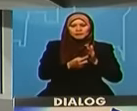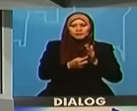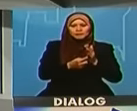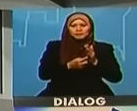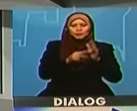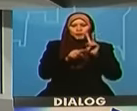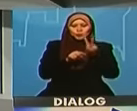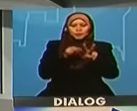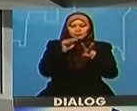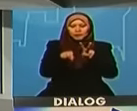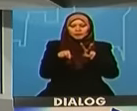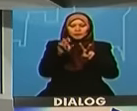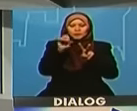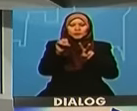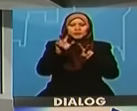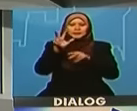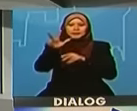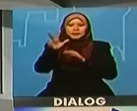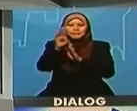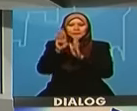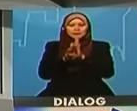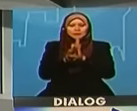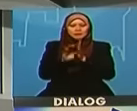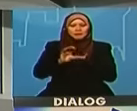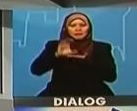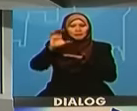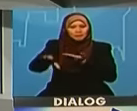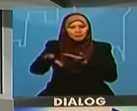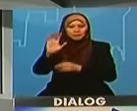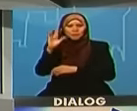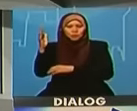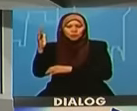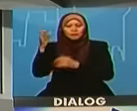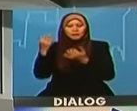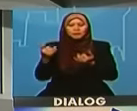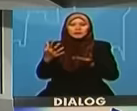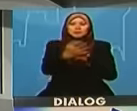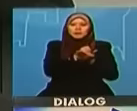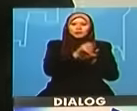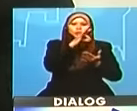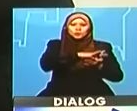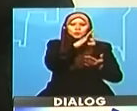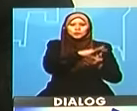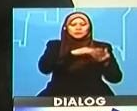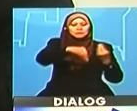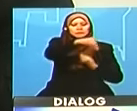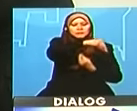sebanyak 2.03 bilion. Jadi kita dapat keuntungan daripada murabahah tadi